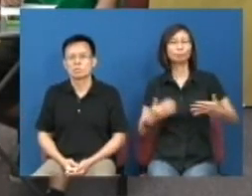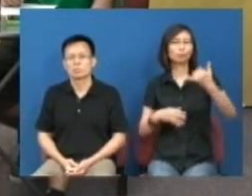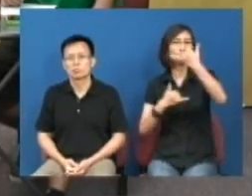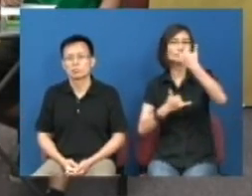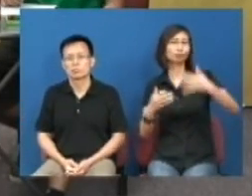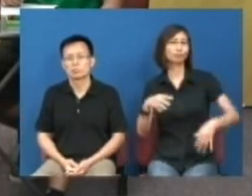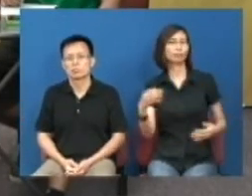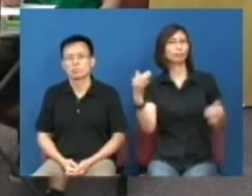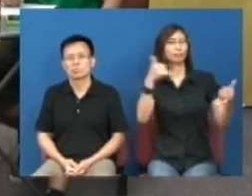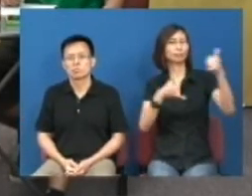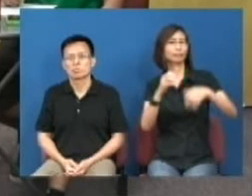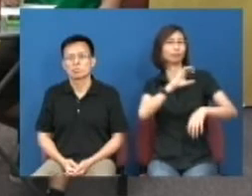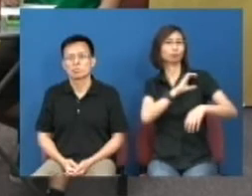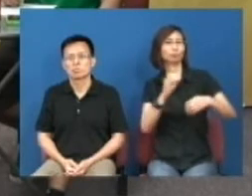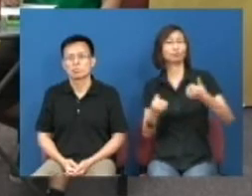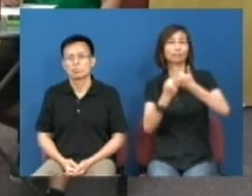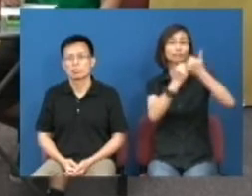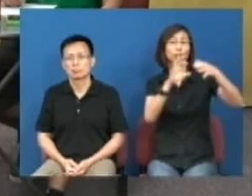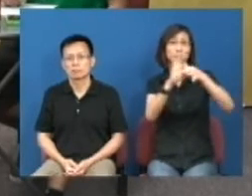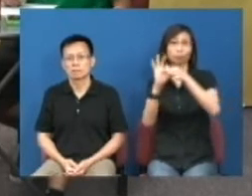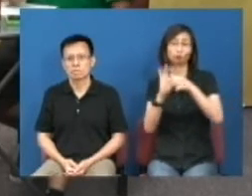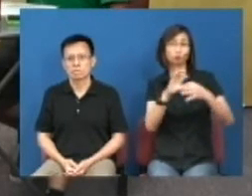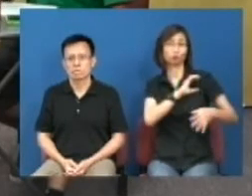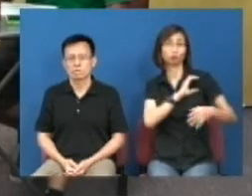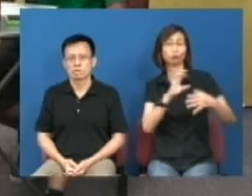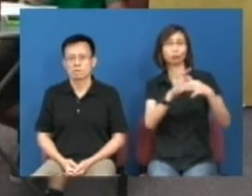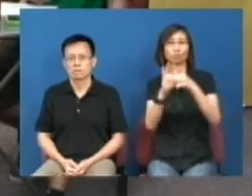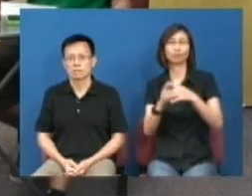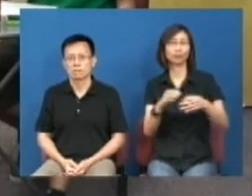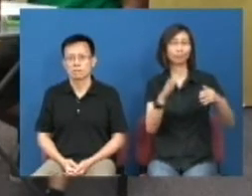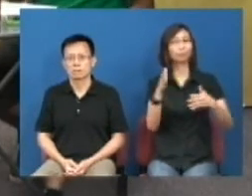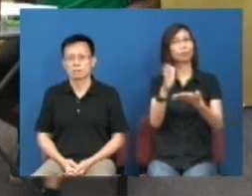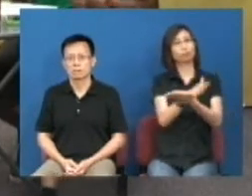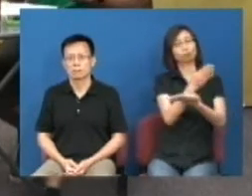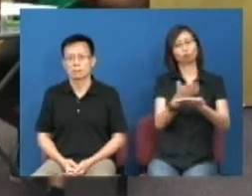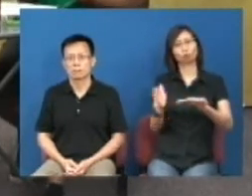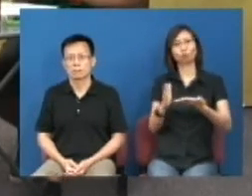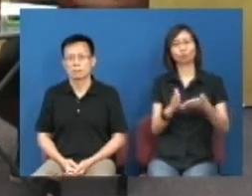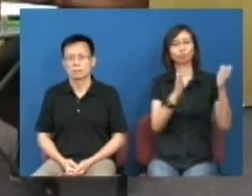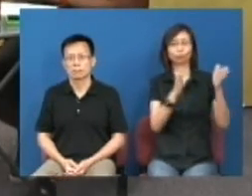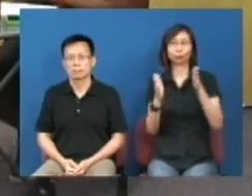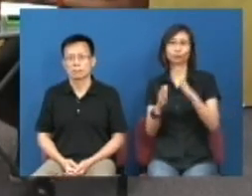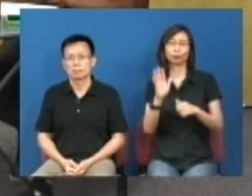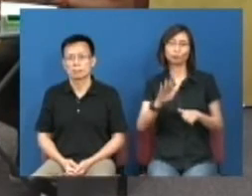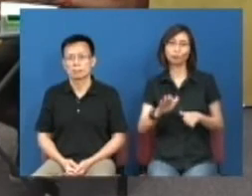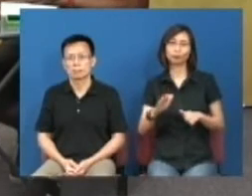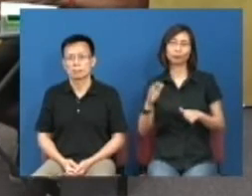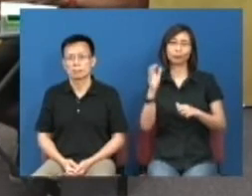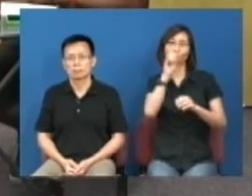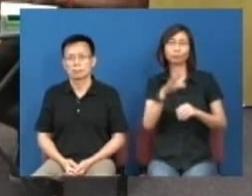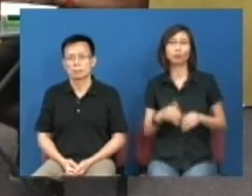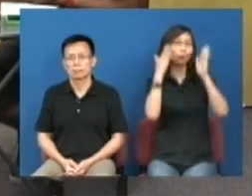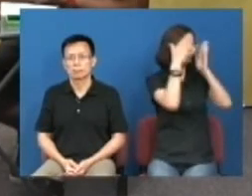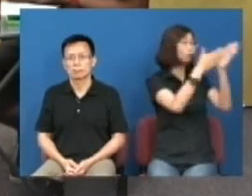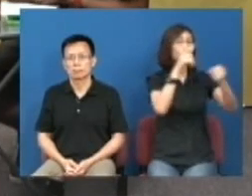集會與支聯會嘅關係，我諗將來有時間咧，可以分幾集慢慢同佢咧去到做一個歷史嘅梳理啦。咁向左望節目